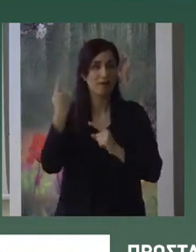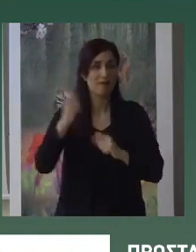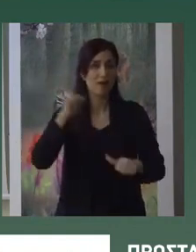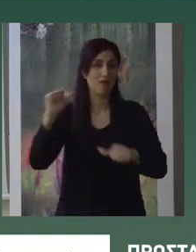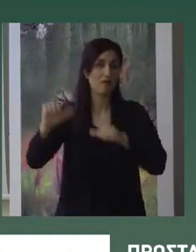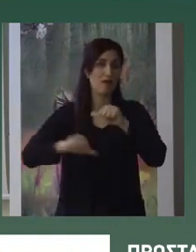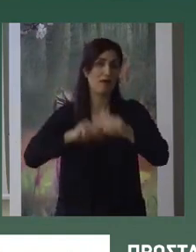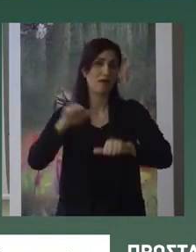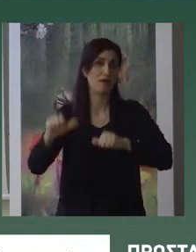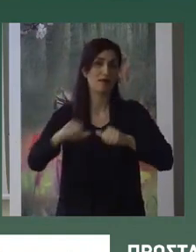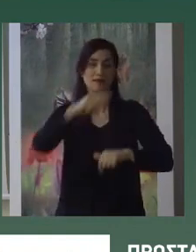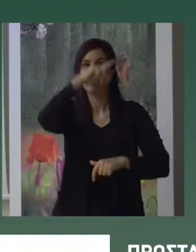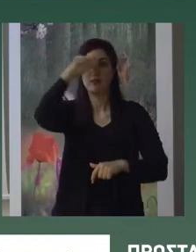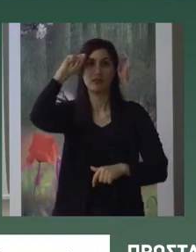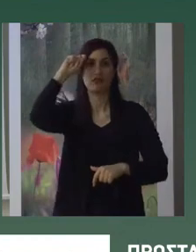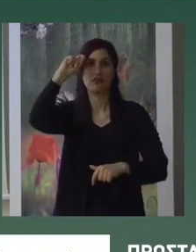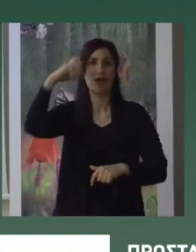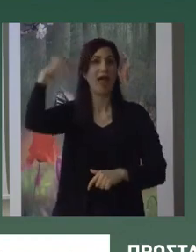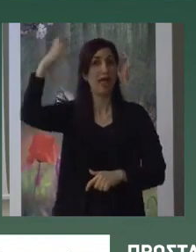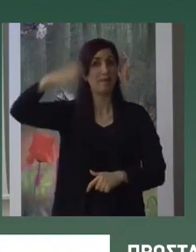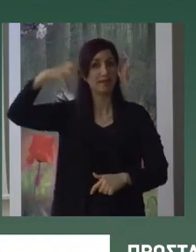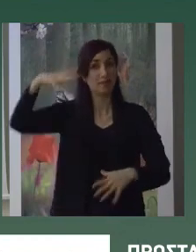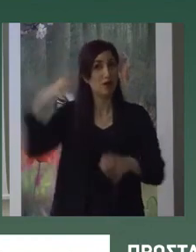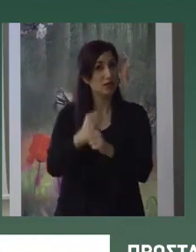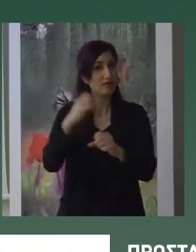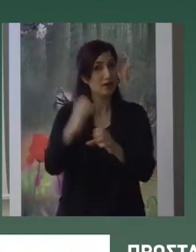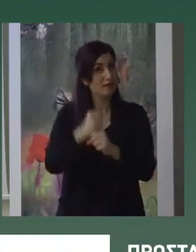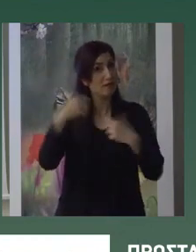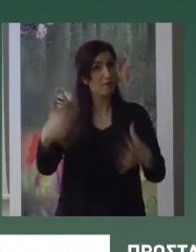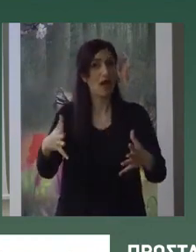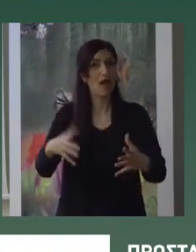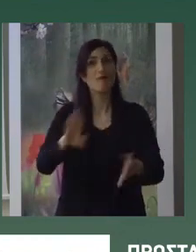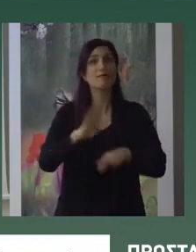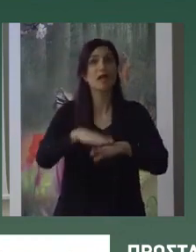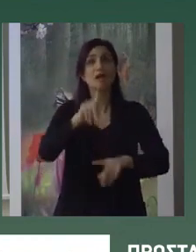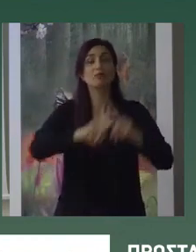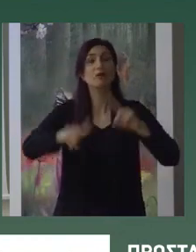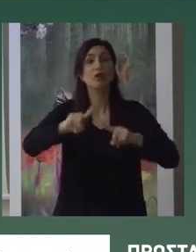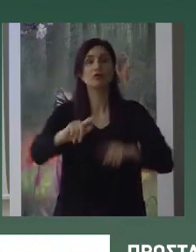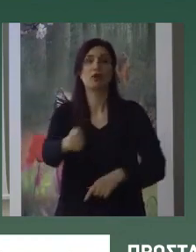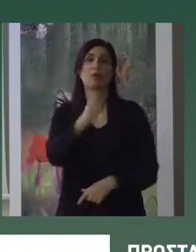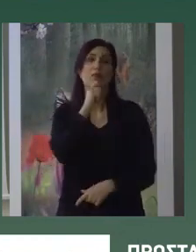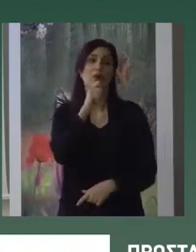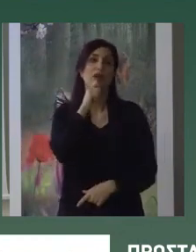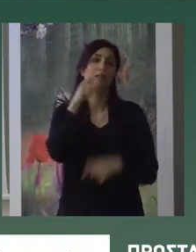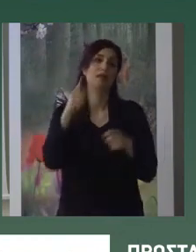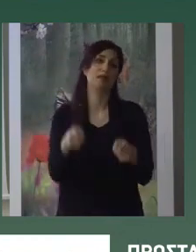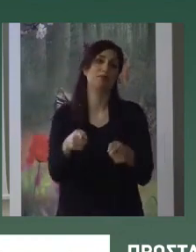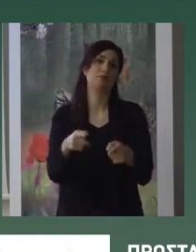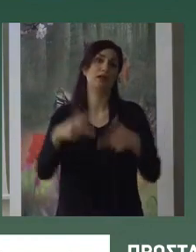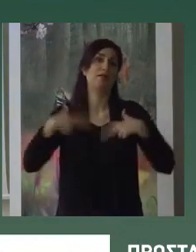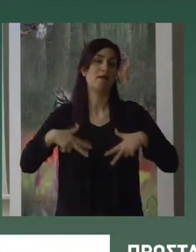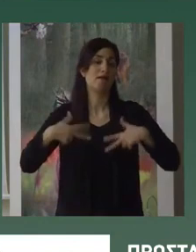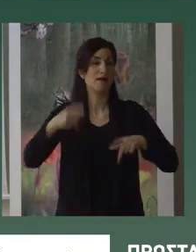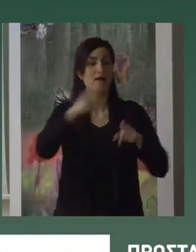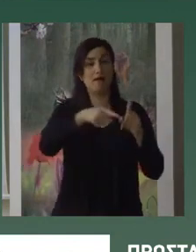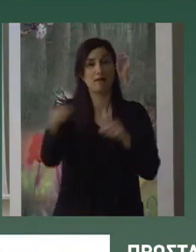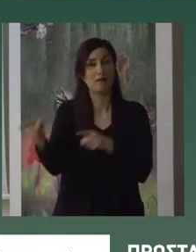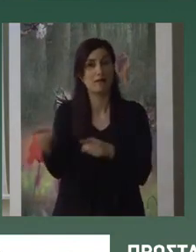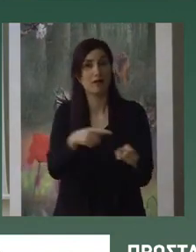λύσει. Και η τεχνολογία το έχει λύσει. Είναι θέματα πολιτικής. Επίμονης πολιτικής. Και στοχευμένη και με υπομονή στον